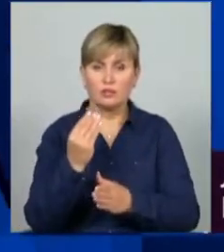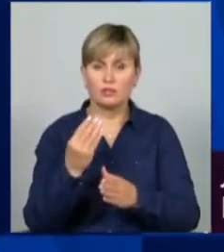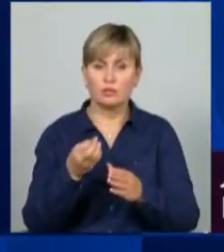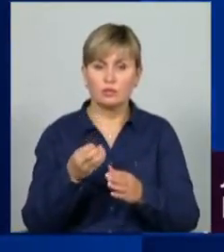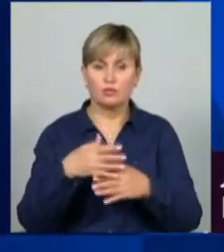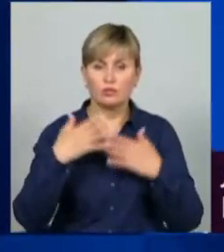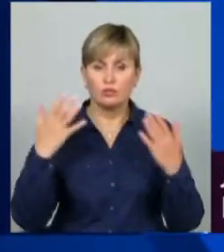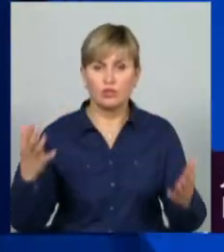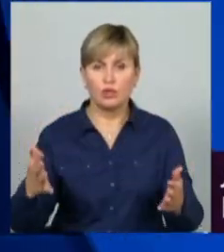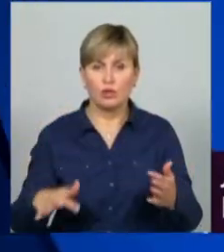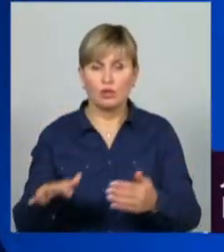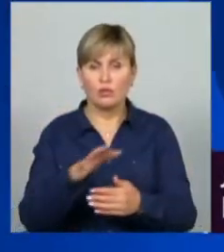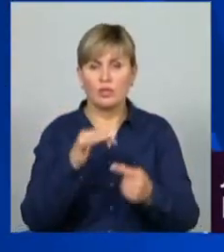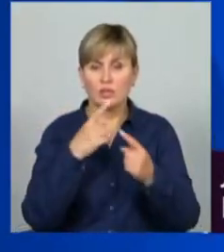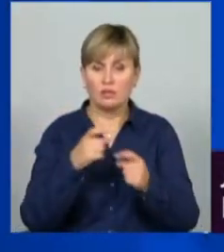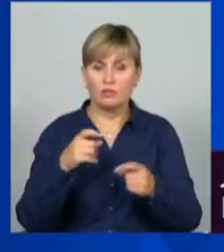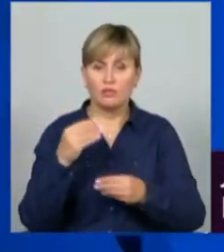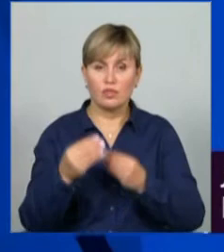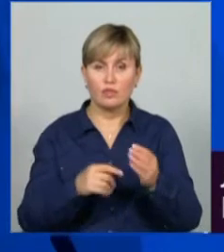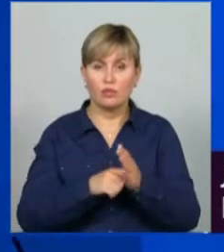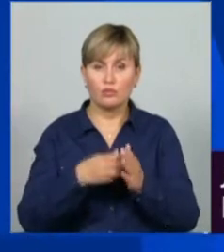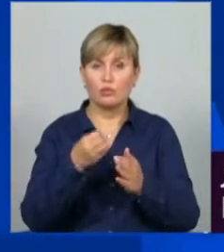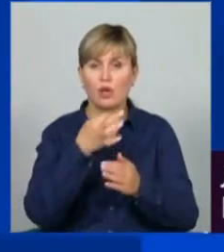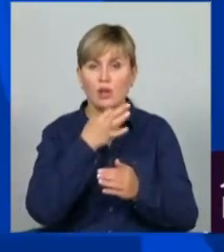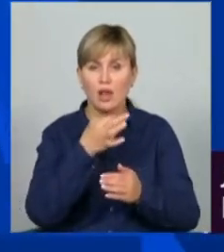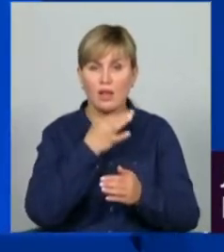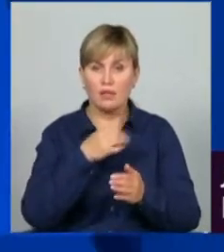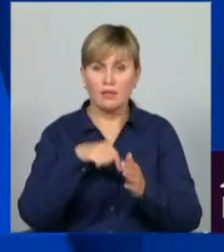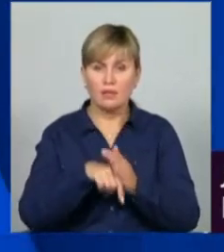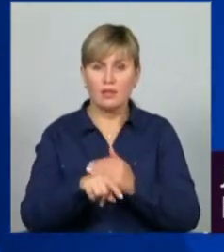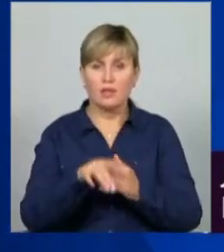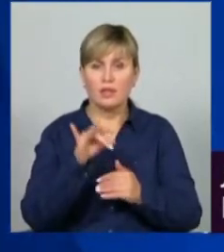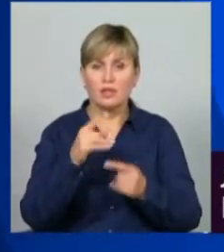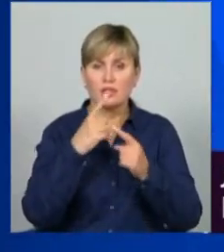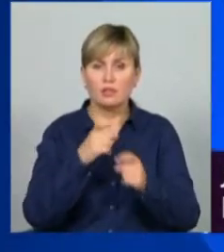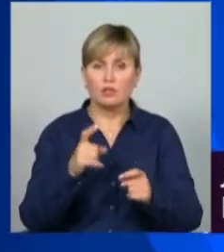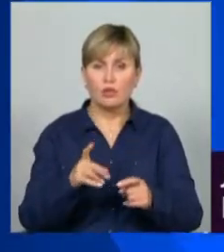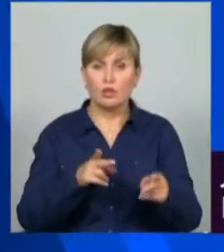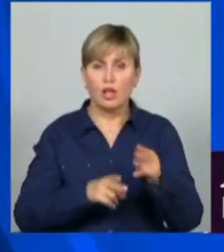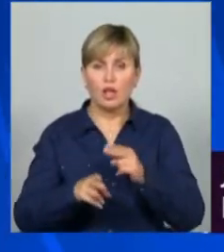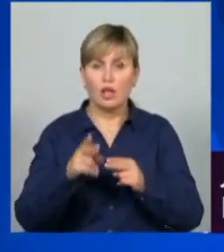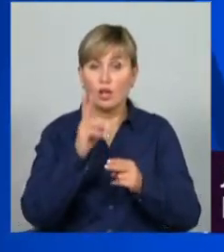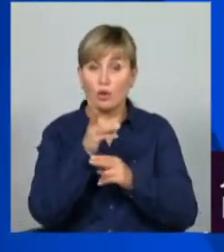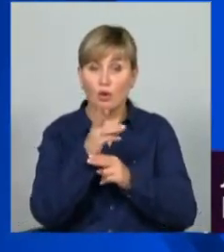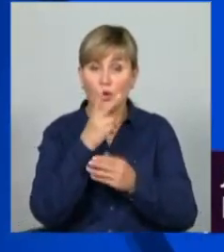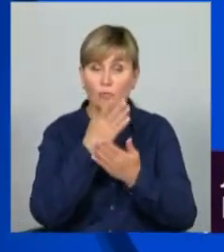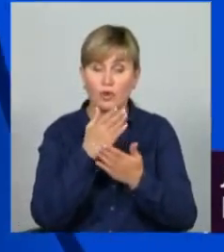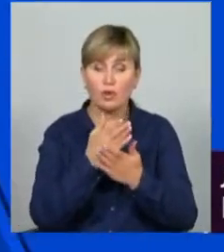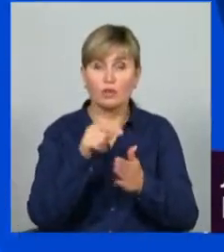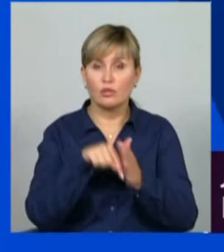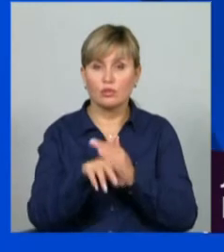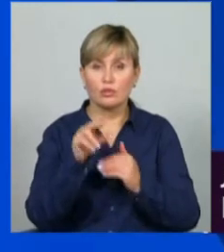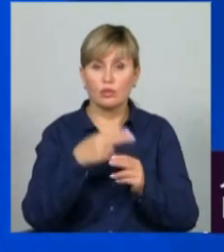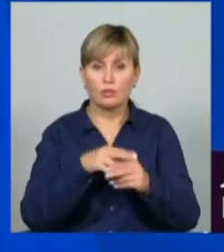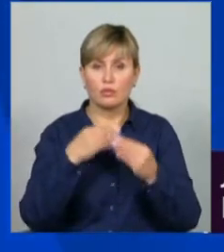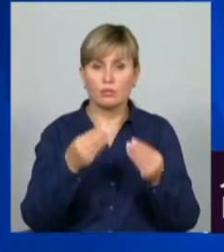еще сырого объекта и заявили, что выдавать ключи рано. В Елорда Хурлыс между тем заявили, что на роликах показан не тот подъезд, в котором